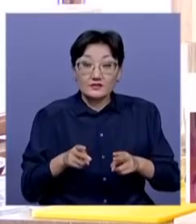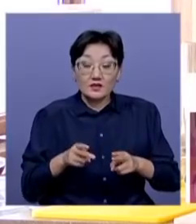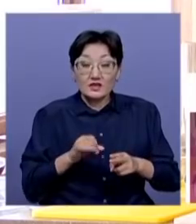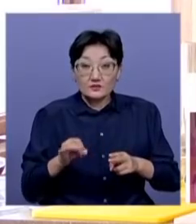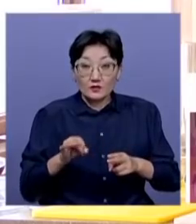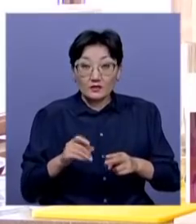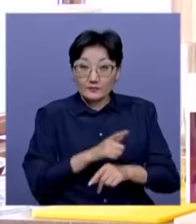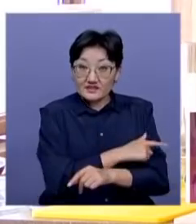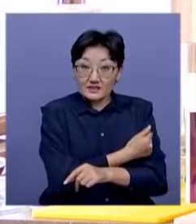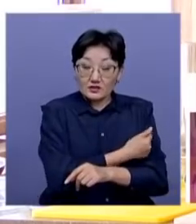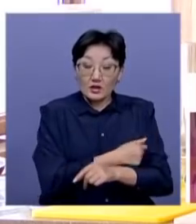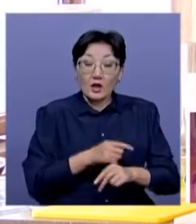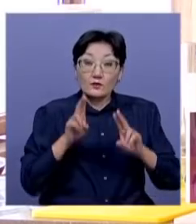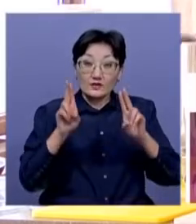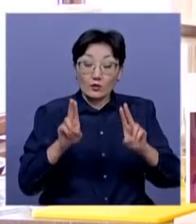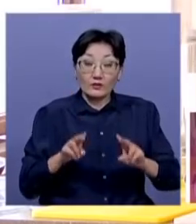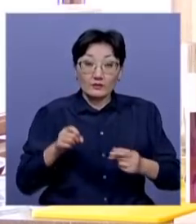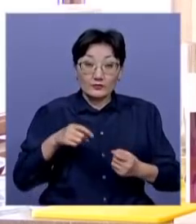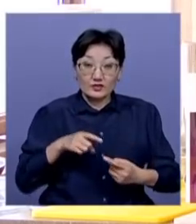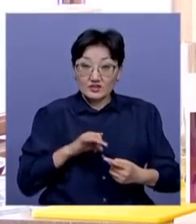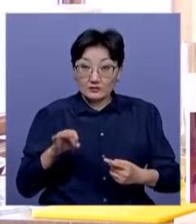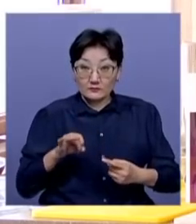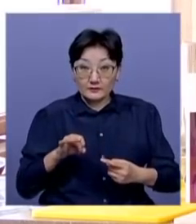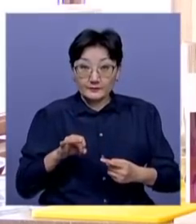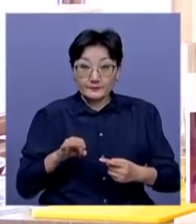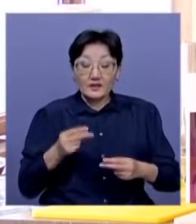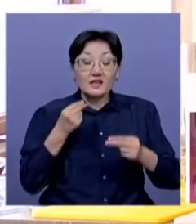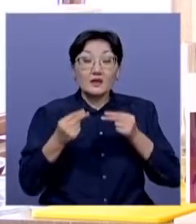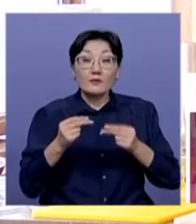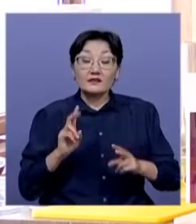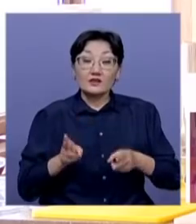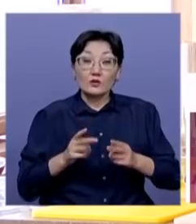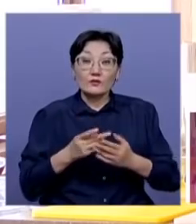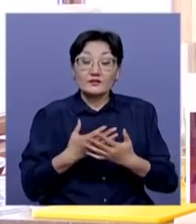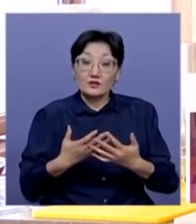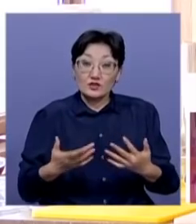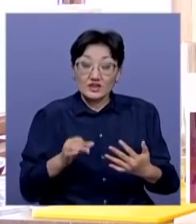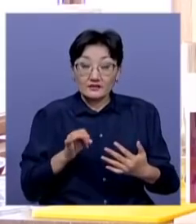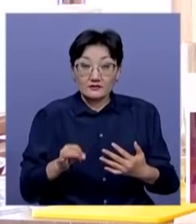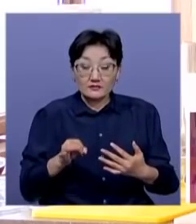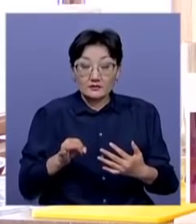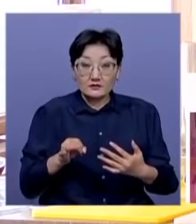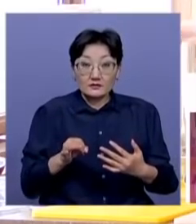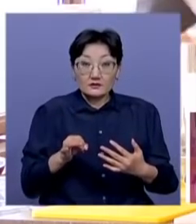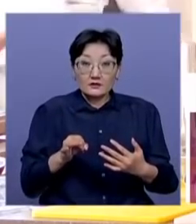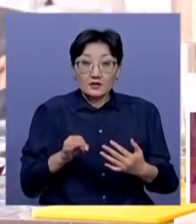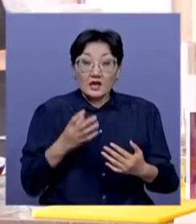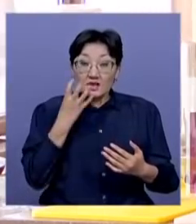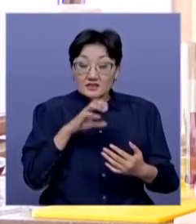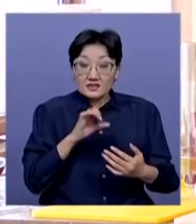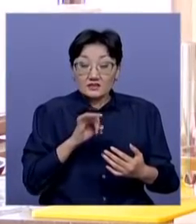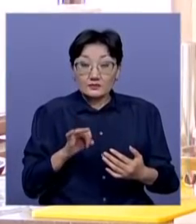қауіпсіздігі және санитарлық нормалар бойынша және тамақ даярлау түрлері және ыстық